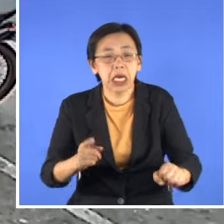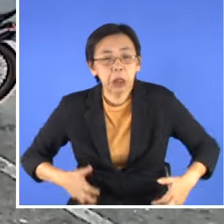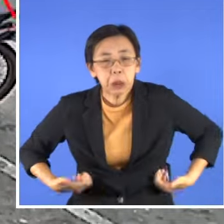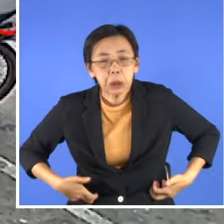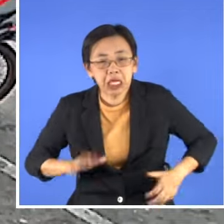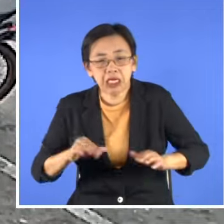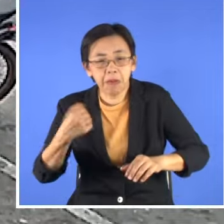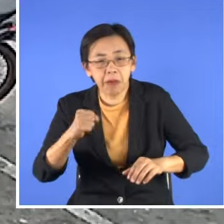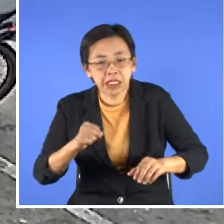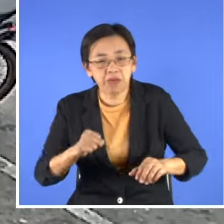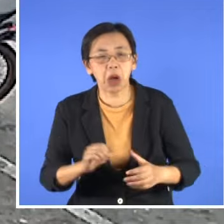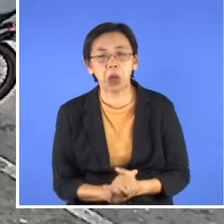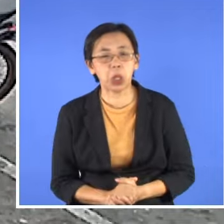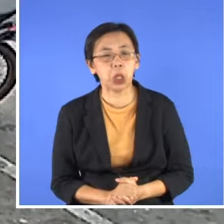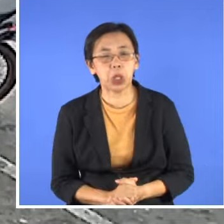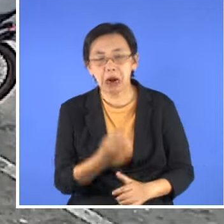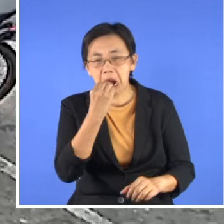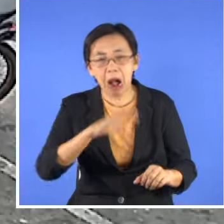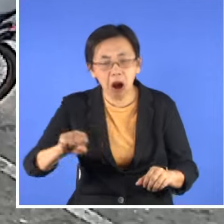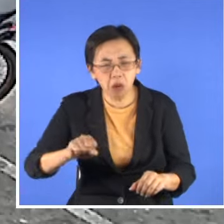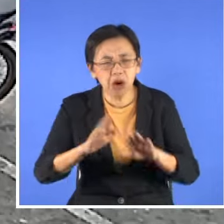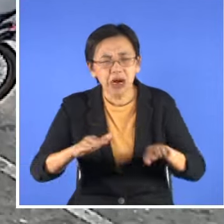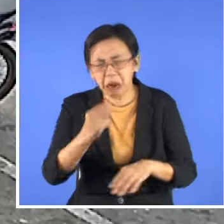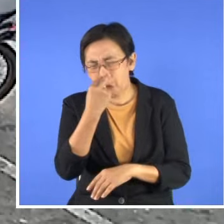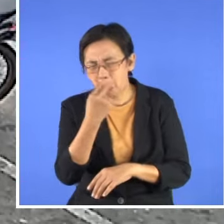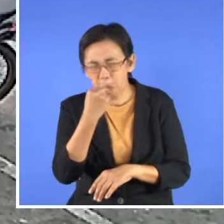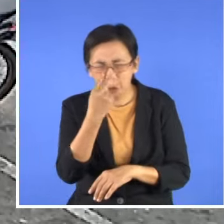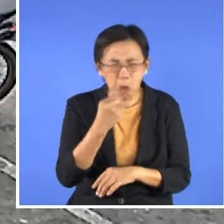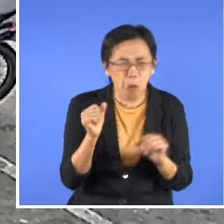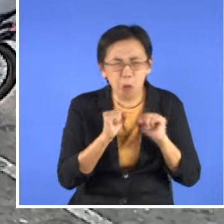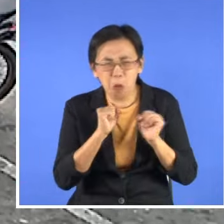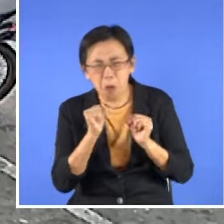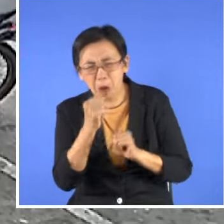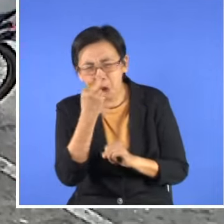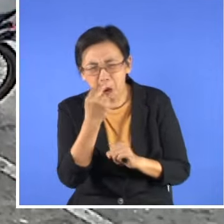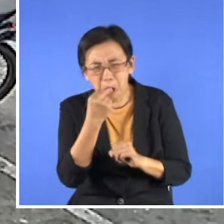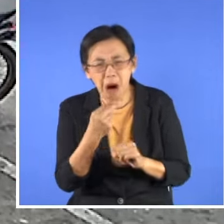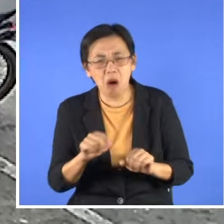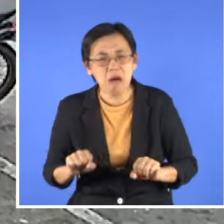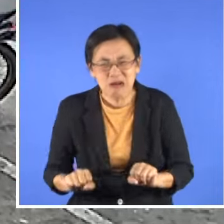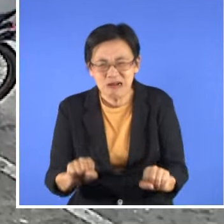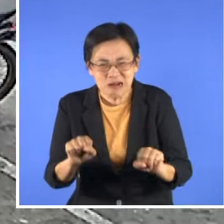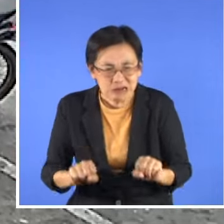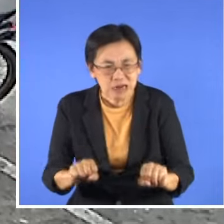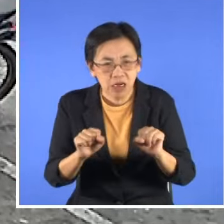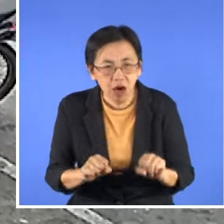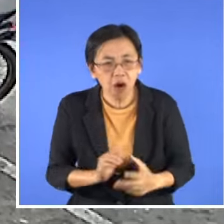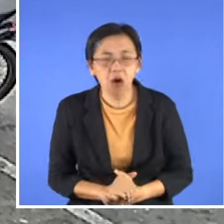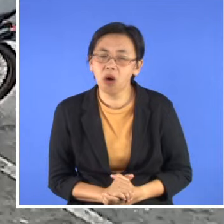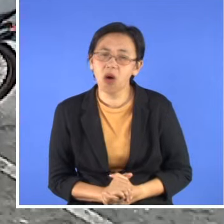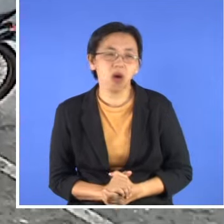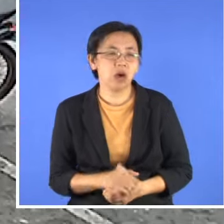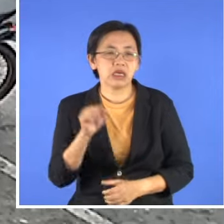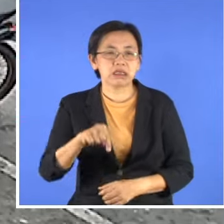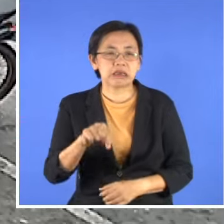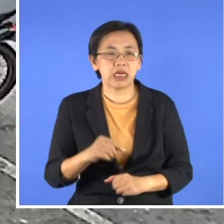เนี่ยลงมาแย่งนะฮะแล้วก็มีเด็กเี่นะฮะเด็กก็ร้องไห้เด็กก็กลัวไงเด็กนักเรียนก็ร้องไห้เนี่ยถูกลิงมาแย่งอาหารไปเนี่ยจุดนี้จุดนี้